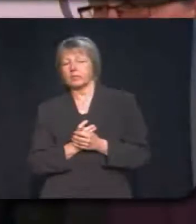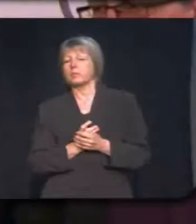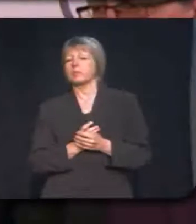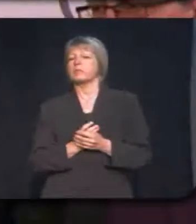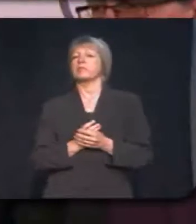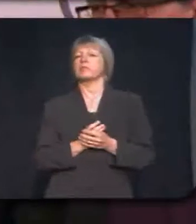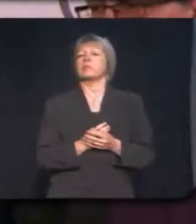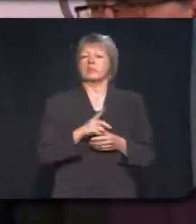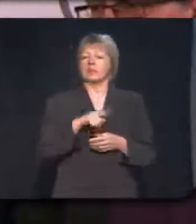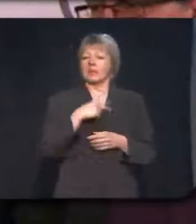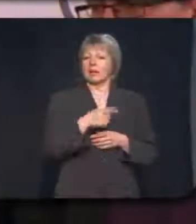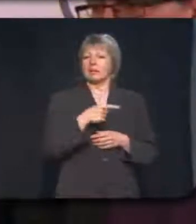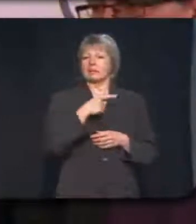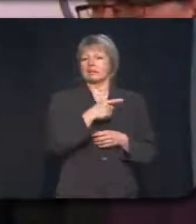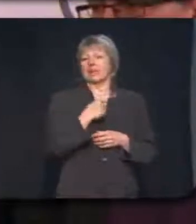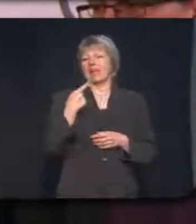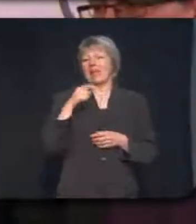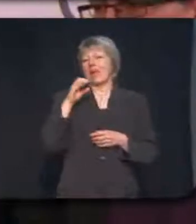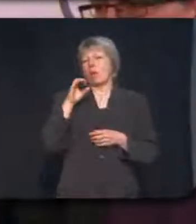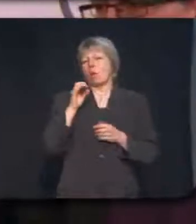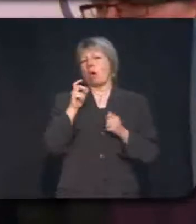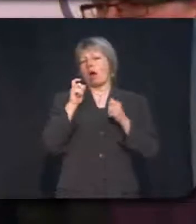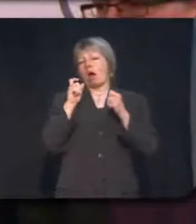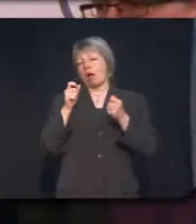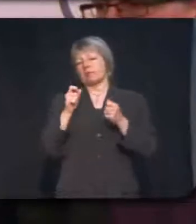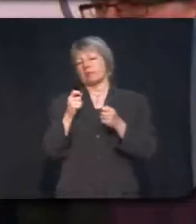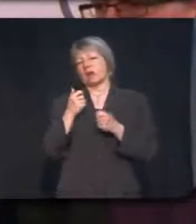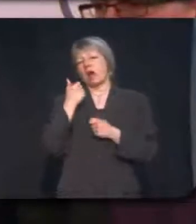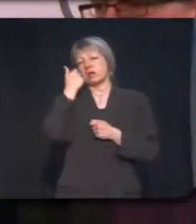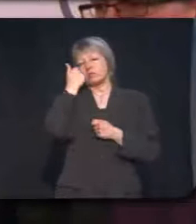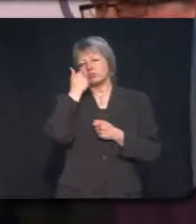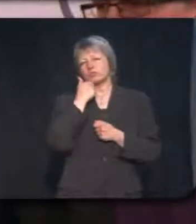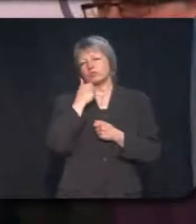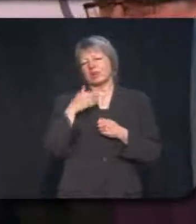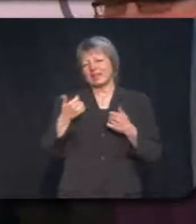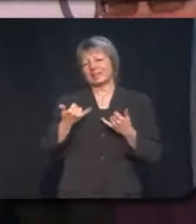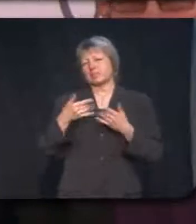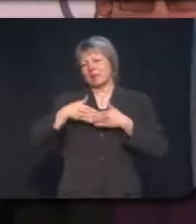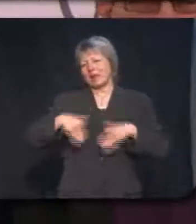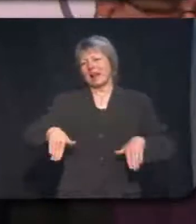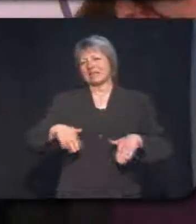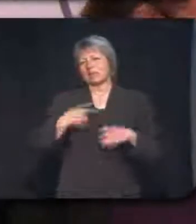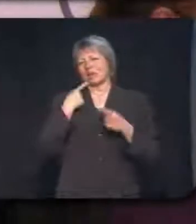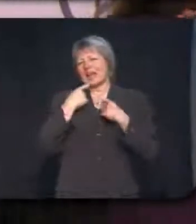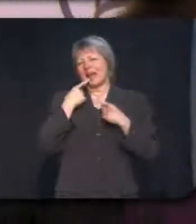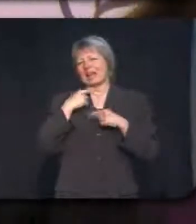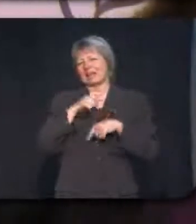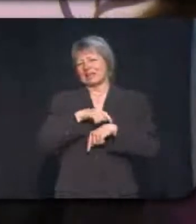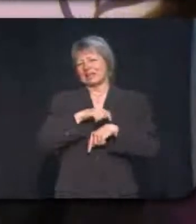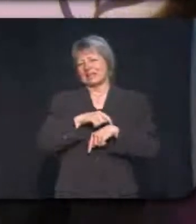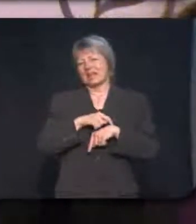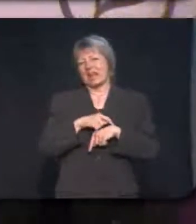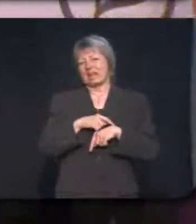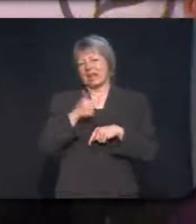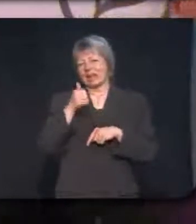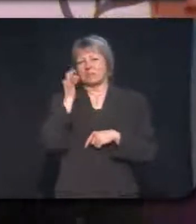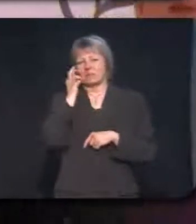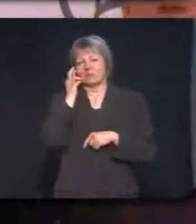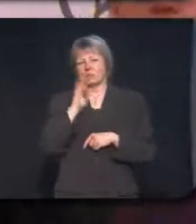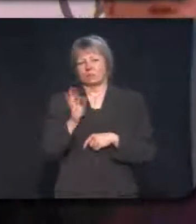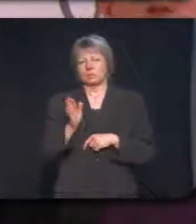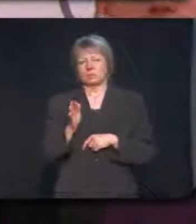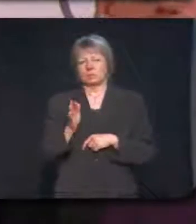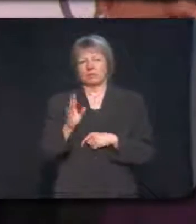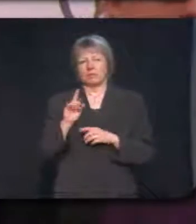geo-antrag auf Begrenzung der Redezeit auf eine Minute sowohl für Fragesteller wie antworten denn gut gibt es Gegenrede